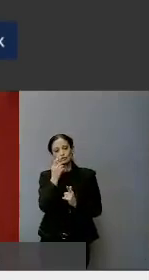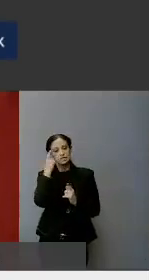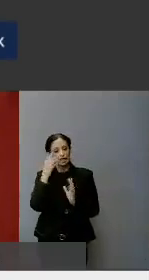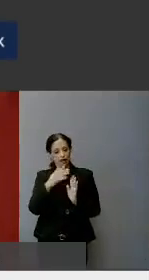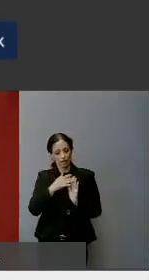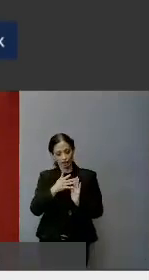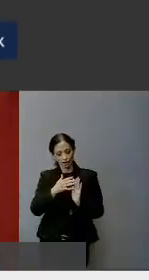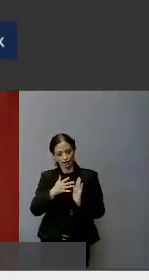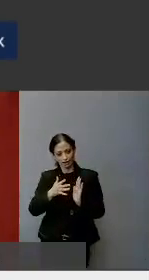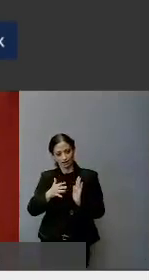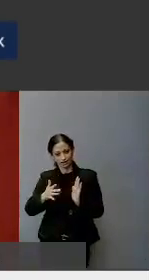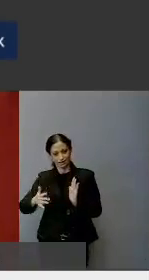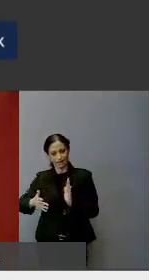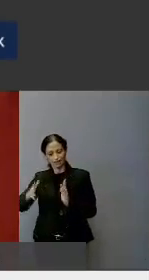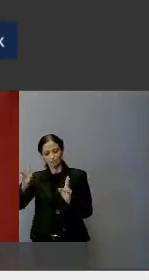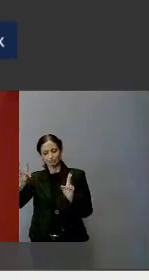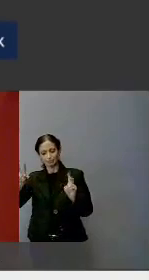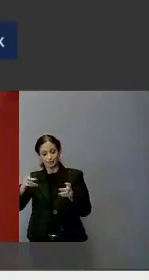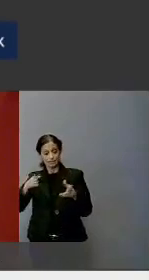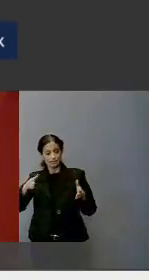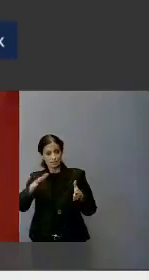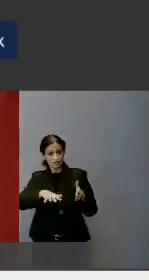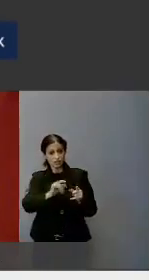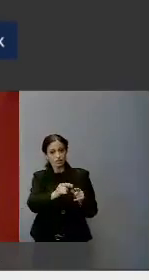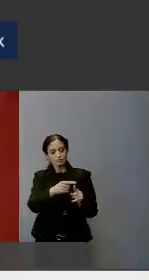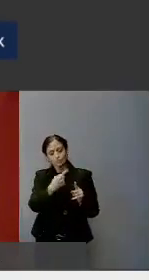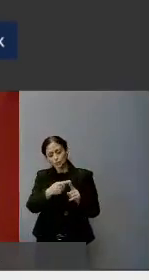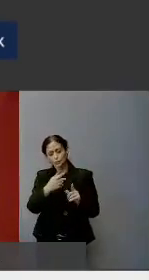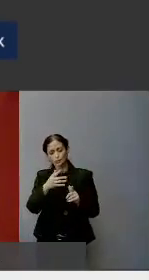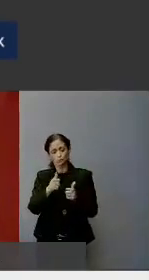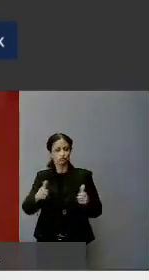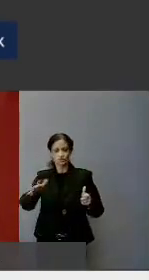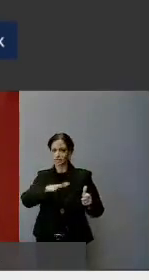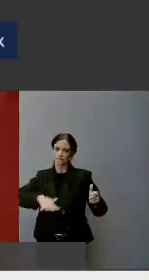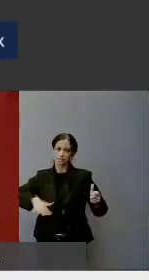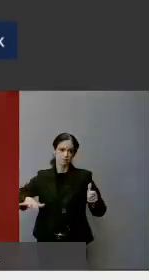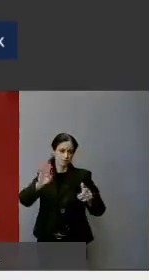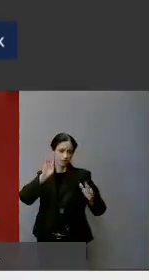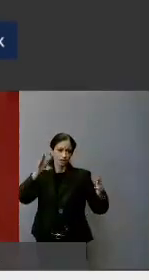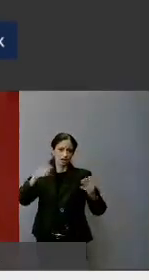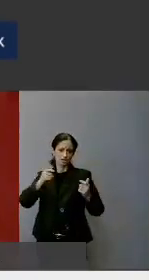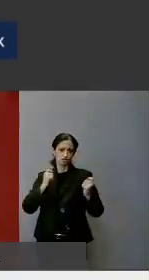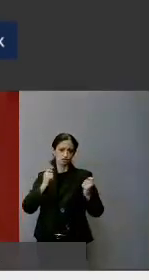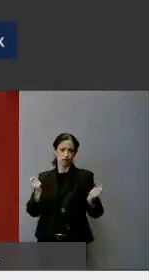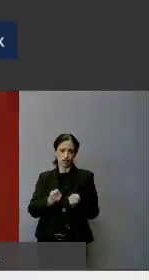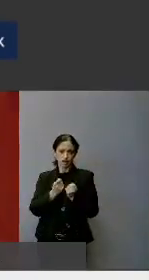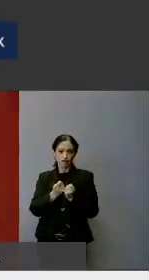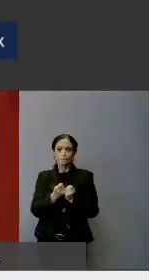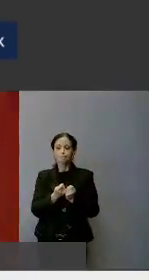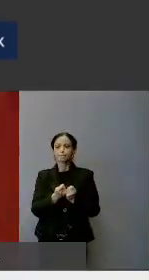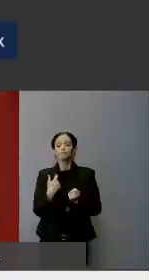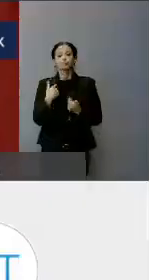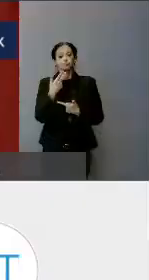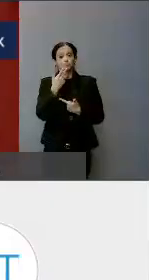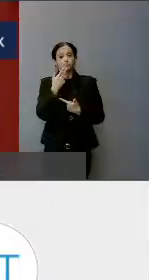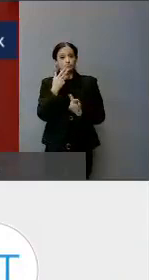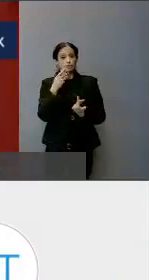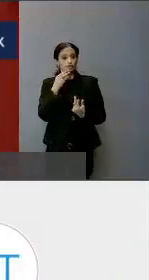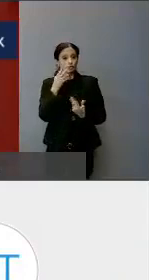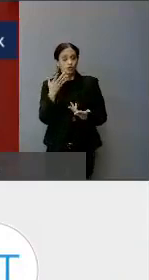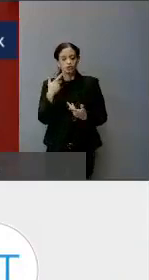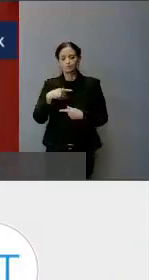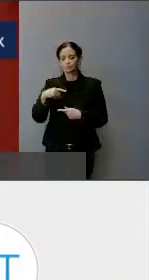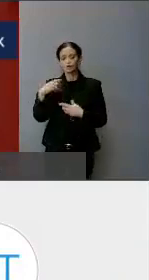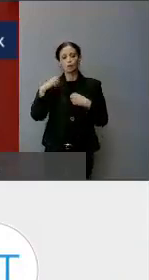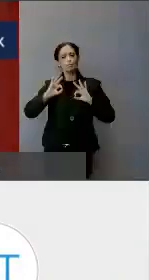tutta la città la prima cosa che voglio comunicare è questo che come polizia locale